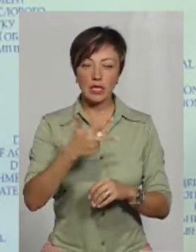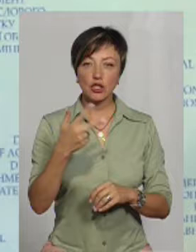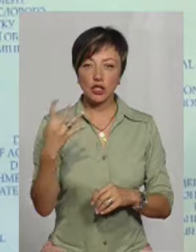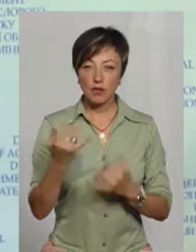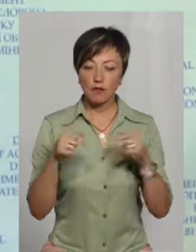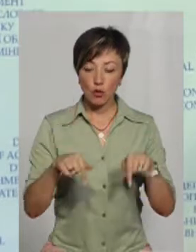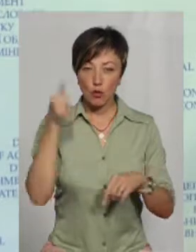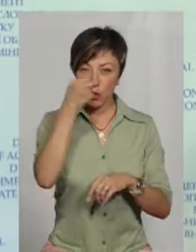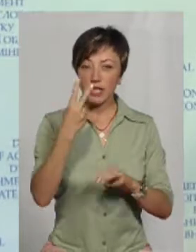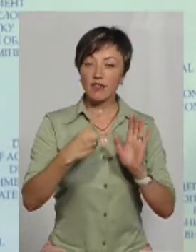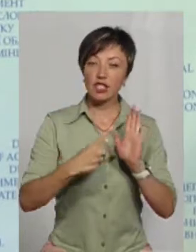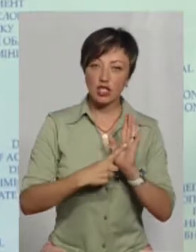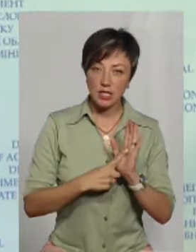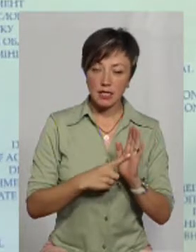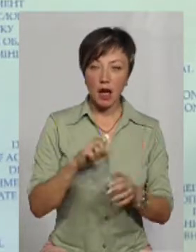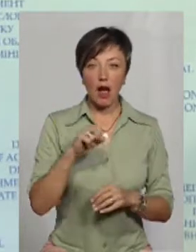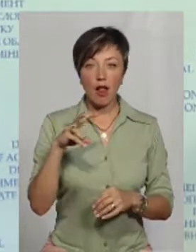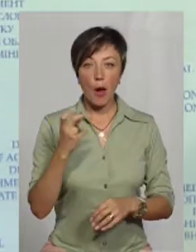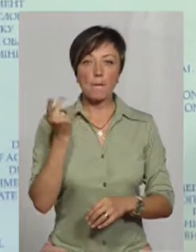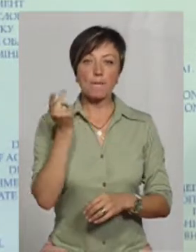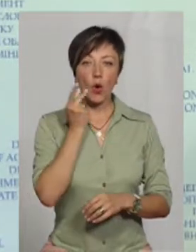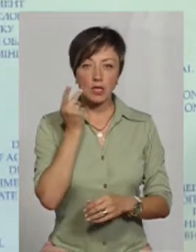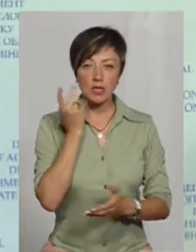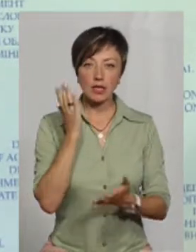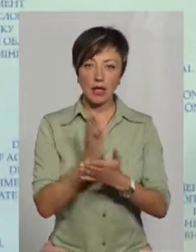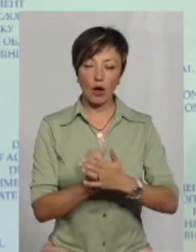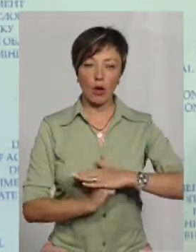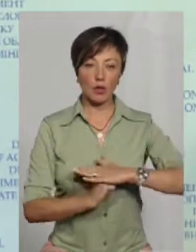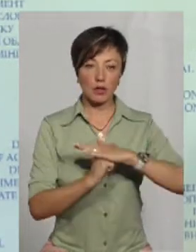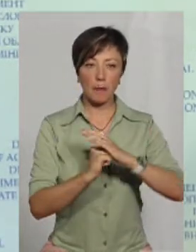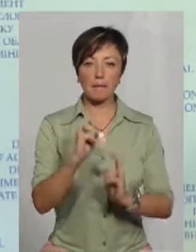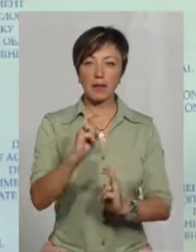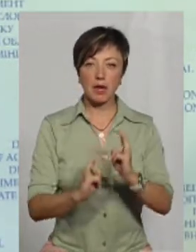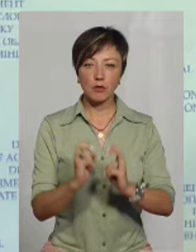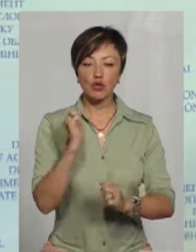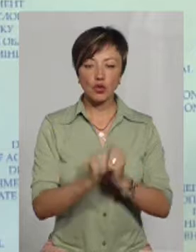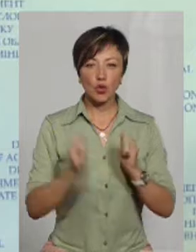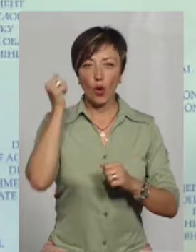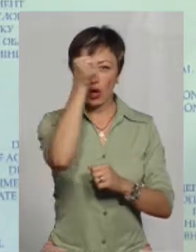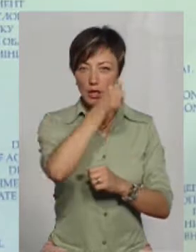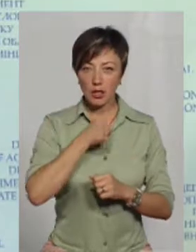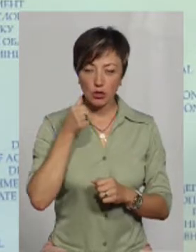році 26. Але постійні є костяк постійних підприємств, які щорічно